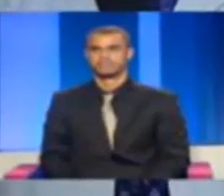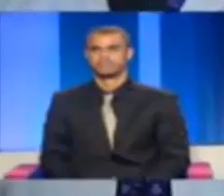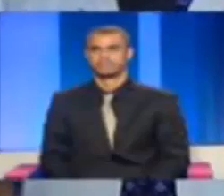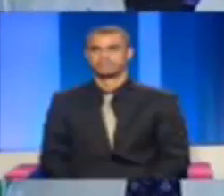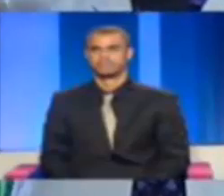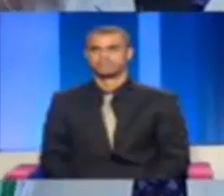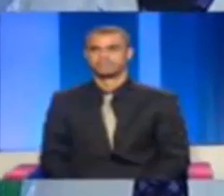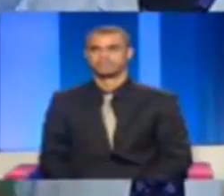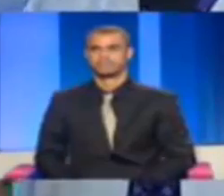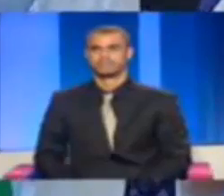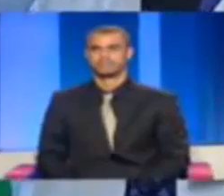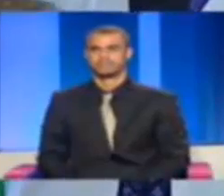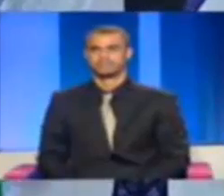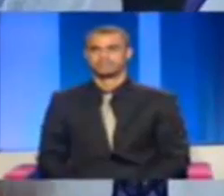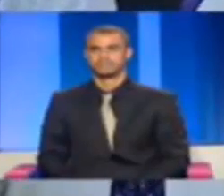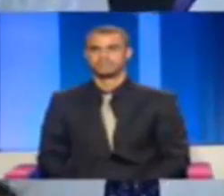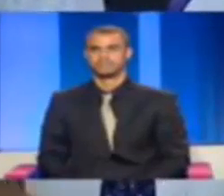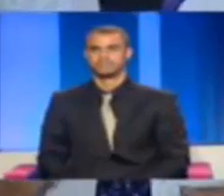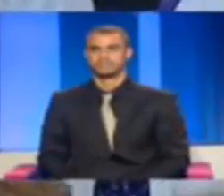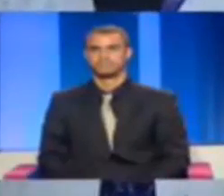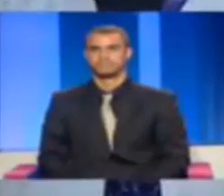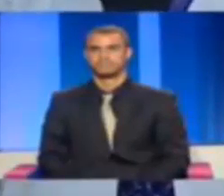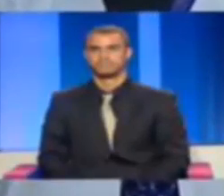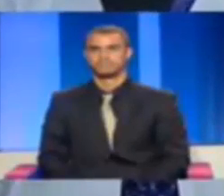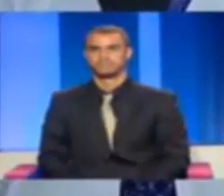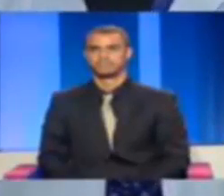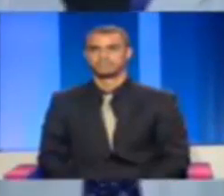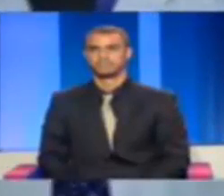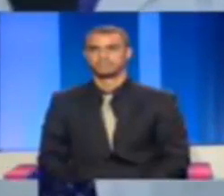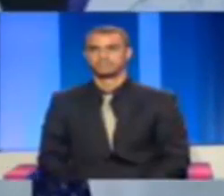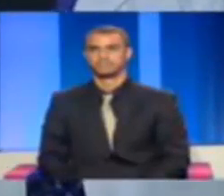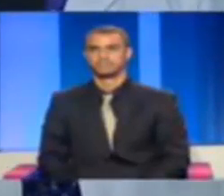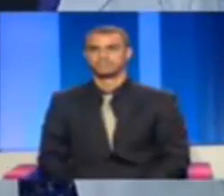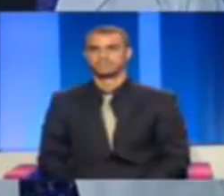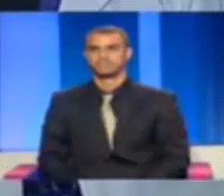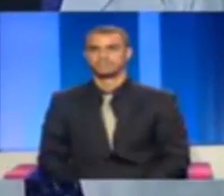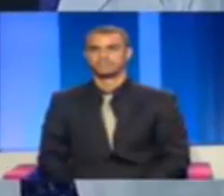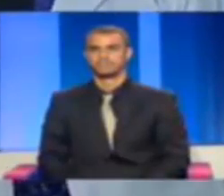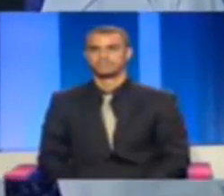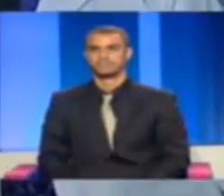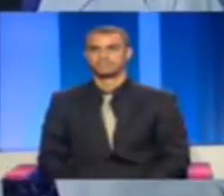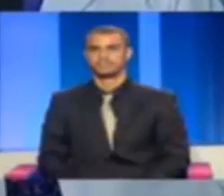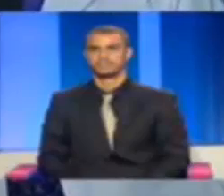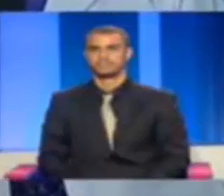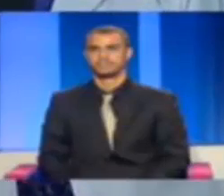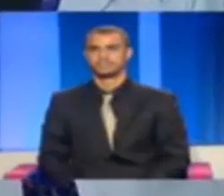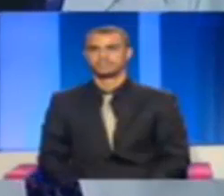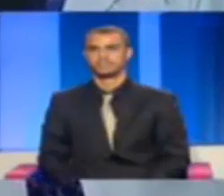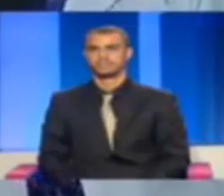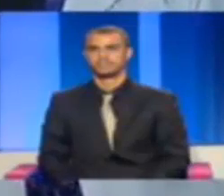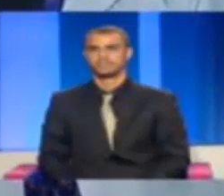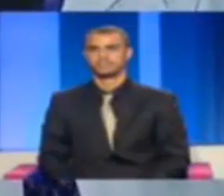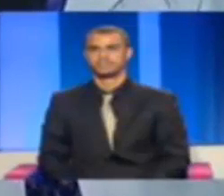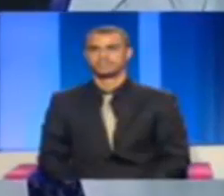غادي باغا تكون كتفصل الأزياء خياطة. غادي